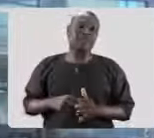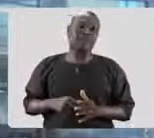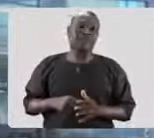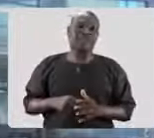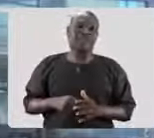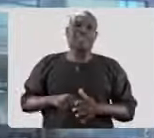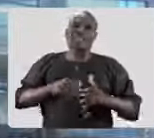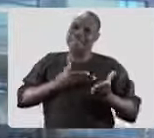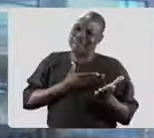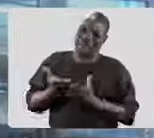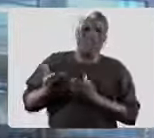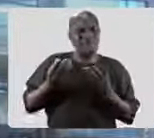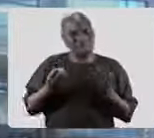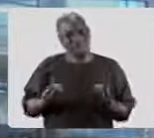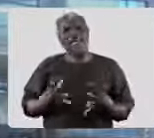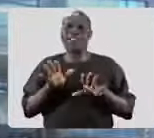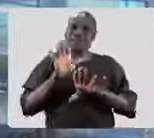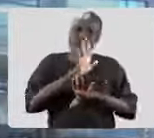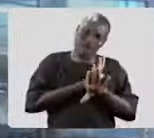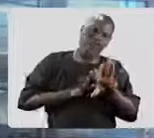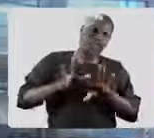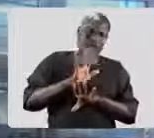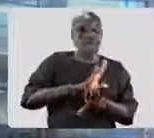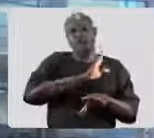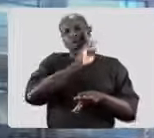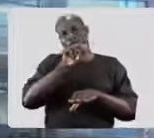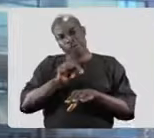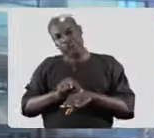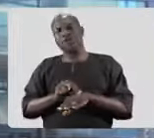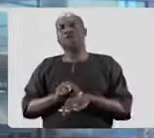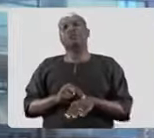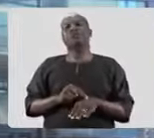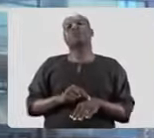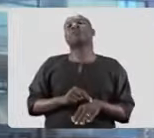ana di ene bre boni bebre aba ewo mayi mu be dofo wo tie me.